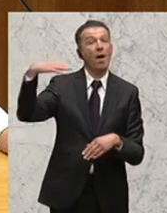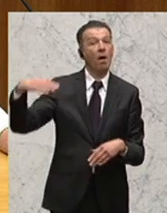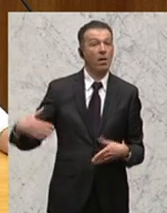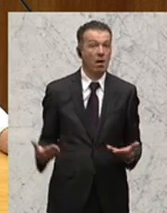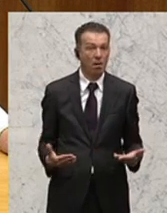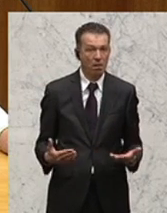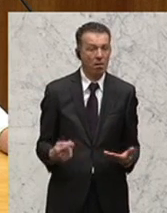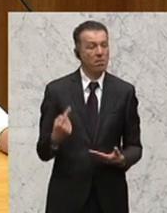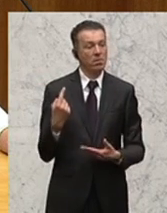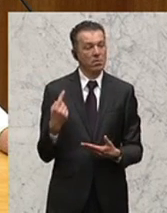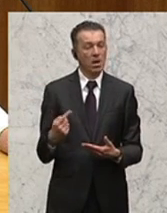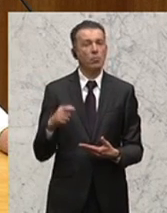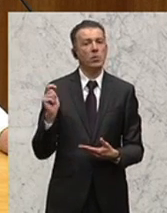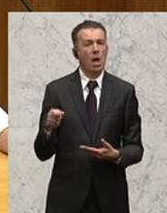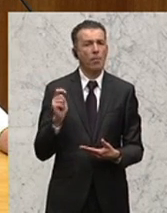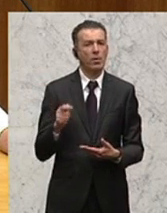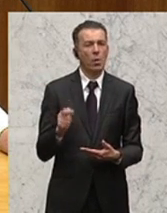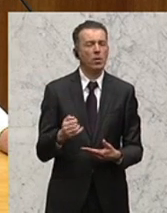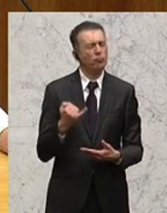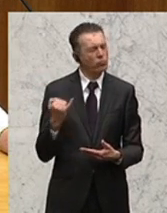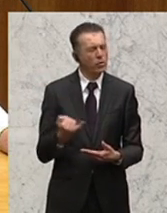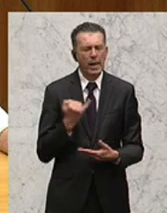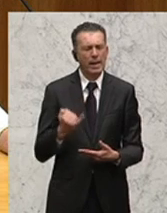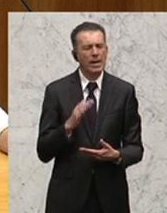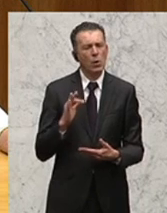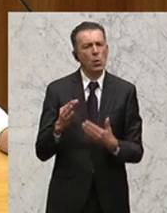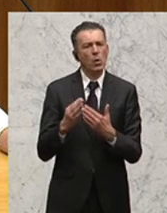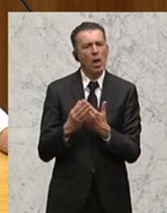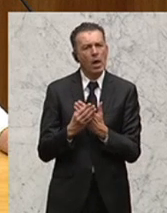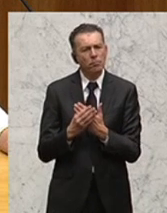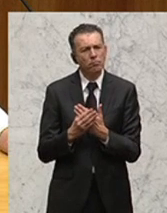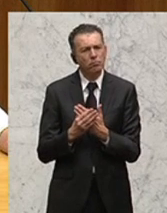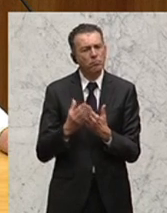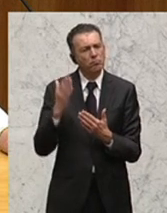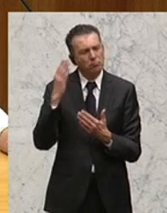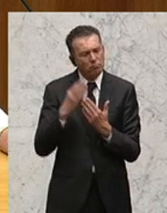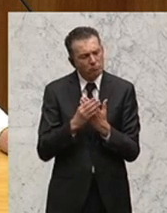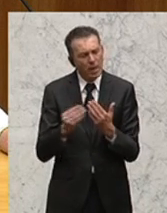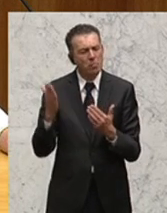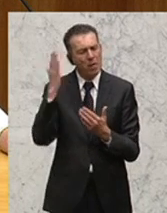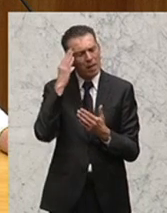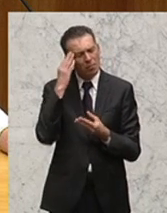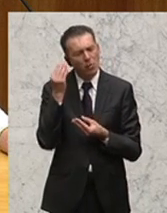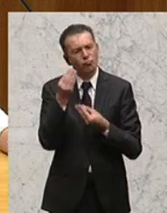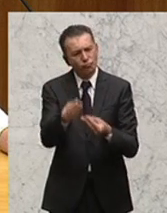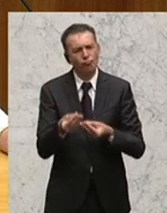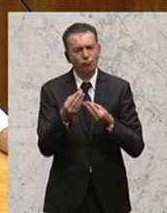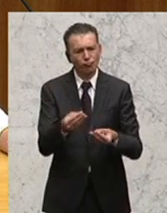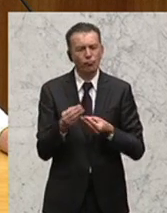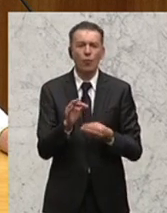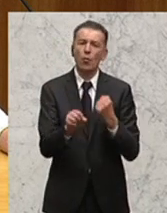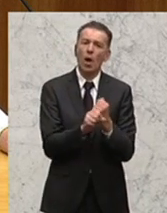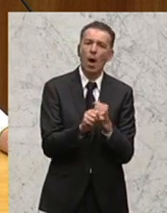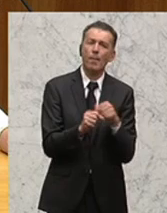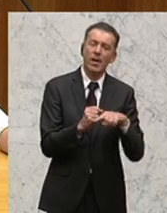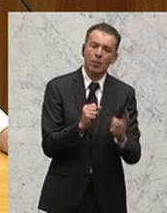namentlich, der die Abgeordneten stets mit guten Expertisen befüttert, die für die Arbeit im Budgetausschuss